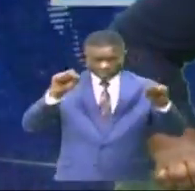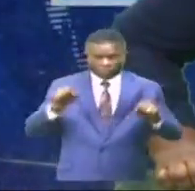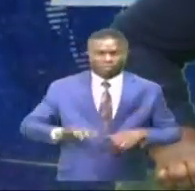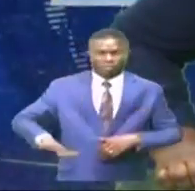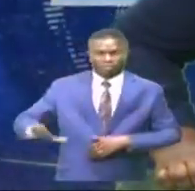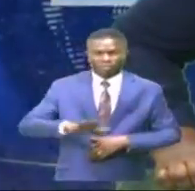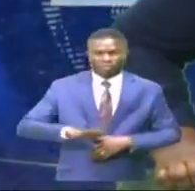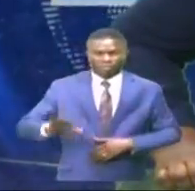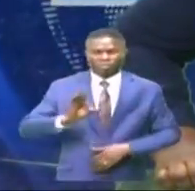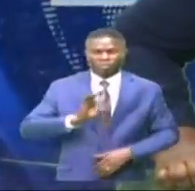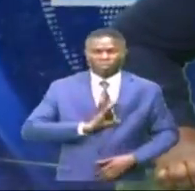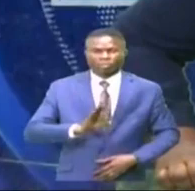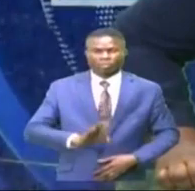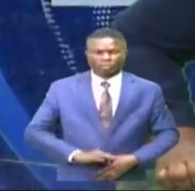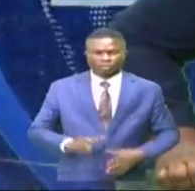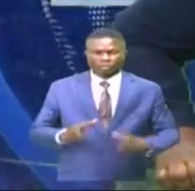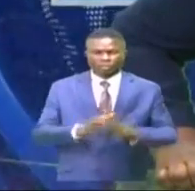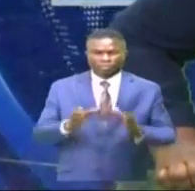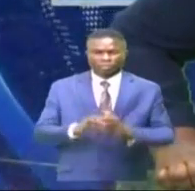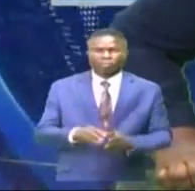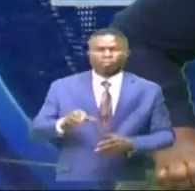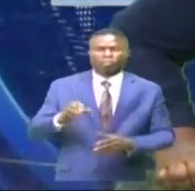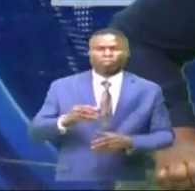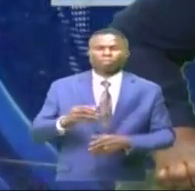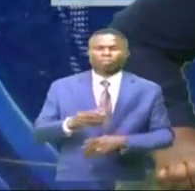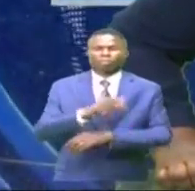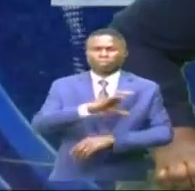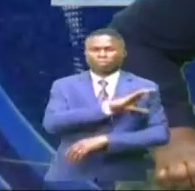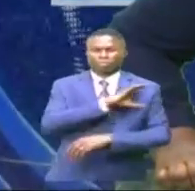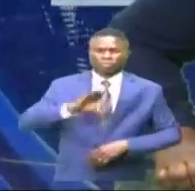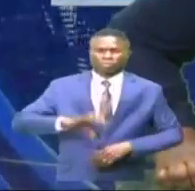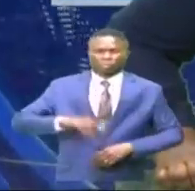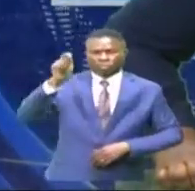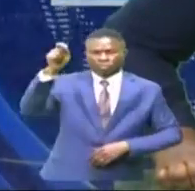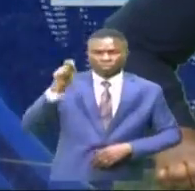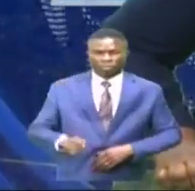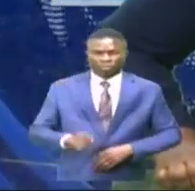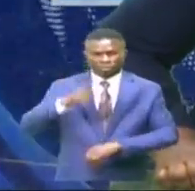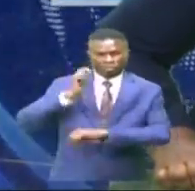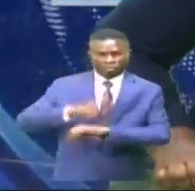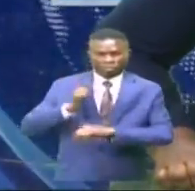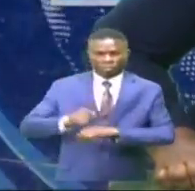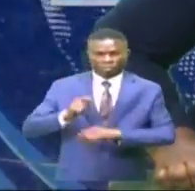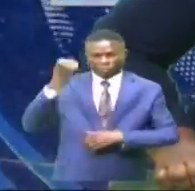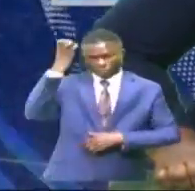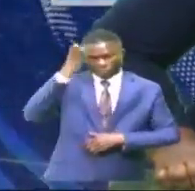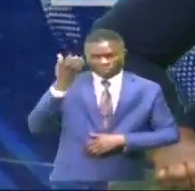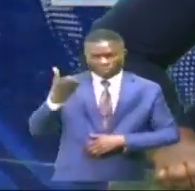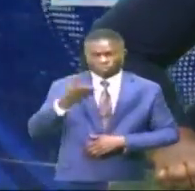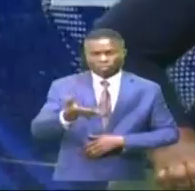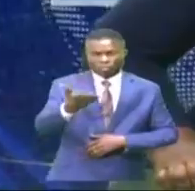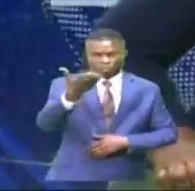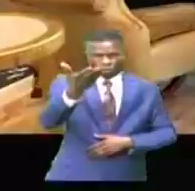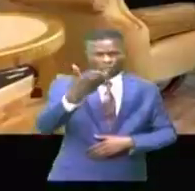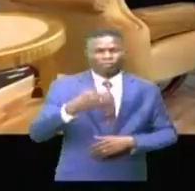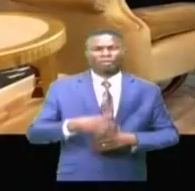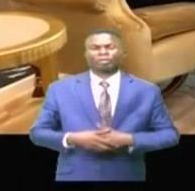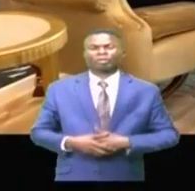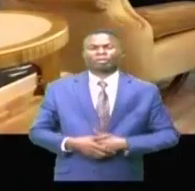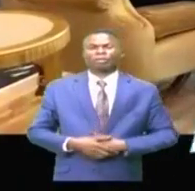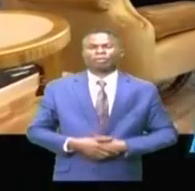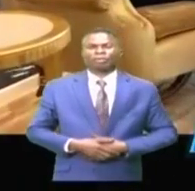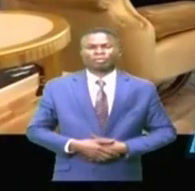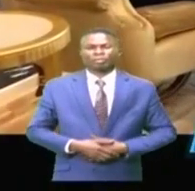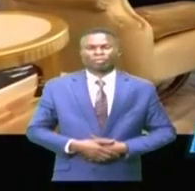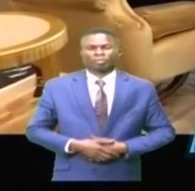la République démocratique du Congo et Didier Reynders commissaire européen à la justice Ghislain Kabbale et casadies pour le reportage